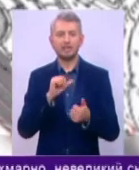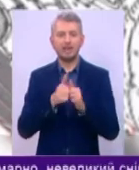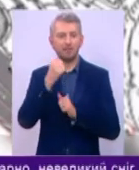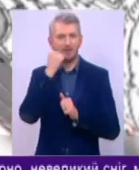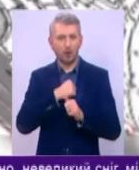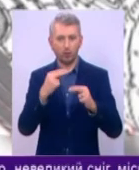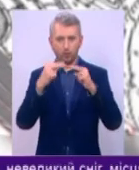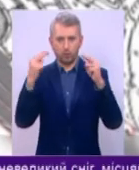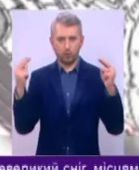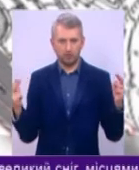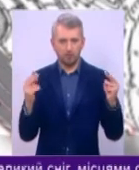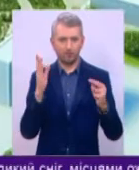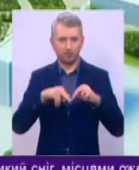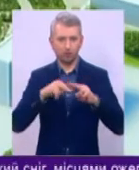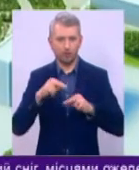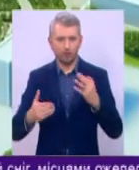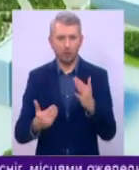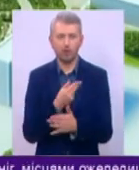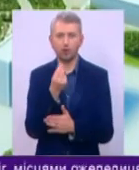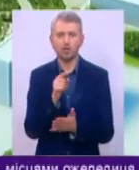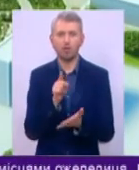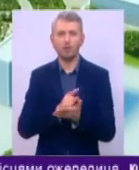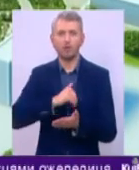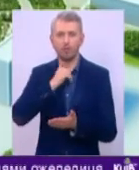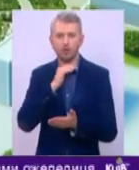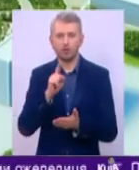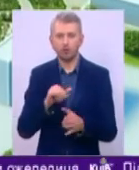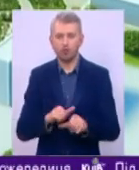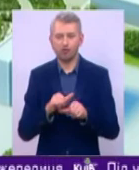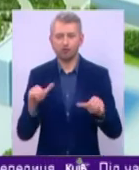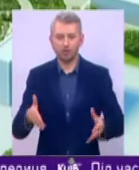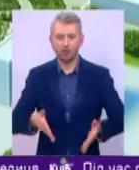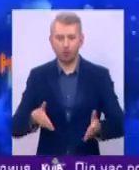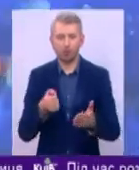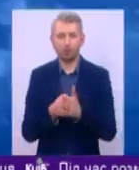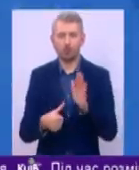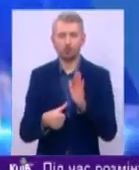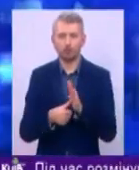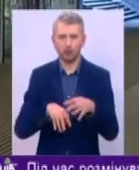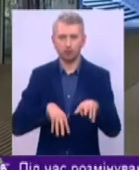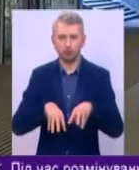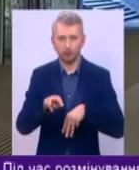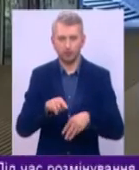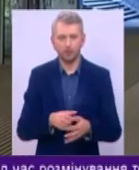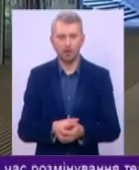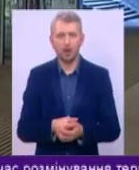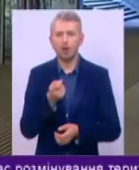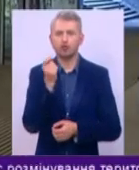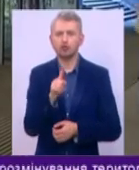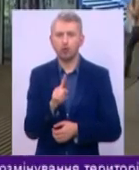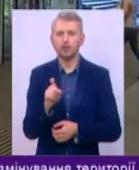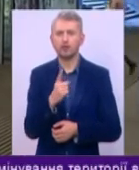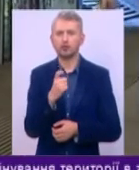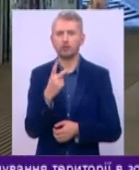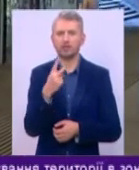конструкції шляхопроводу побудують нову. Грошей повинно вистачити, щоб розширити дорогу до 6 смуг. Жоден зі